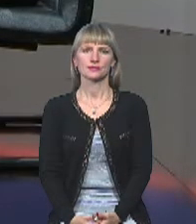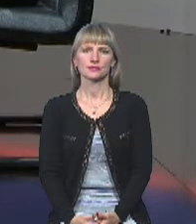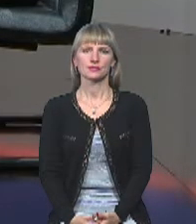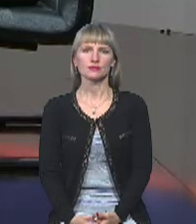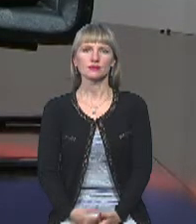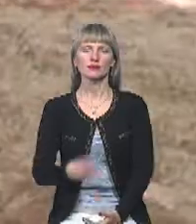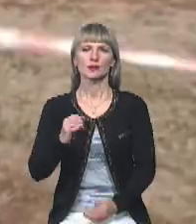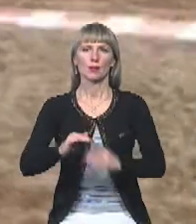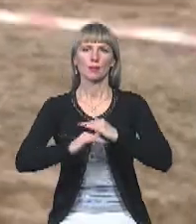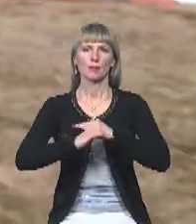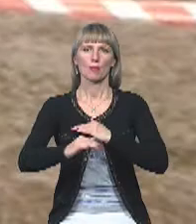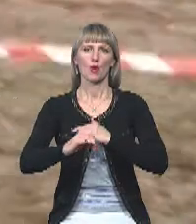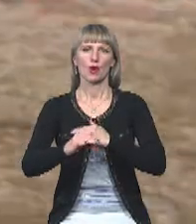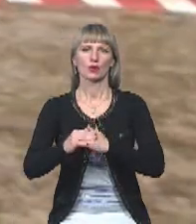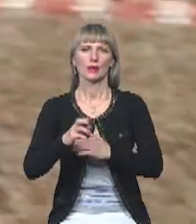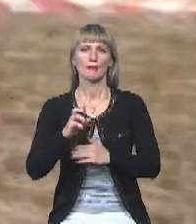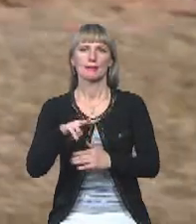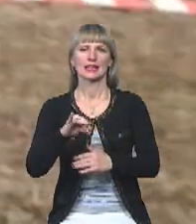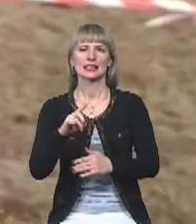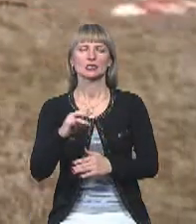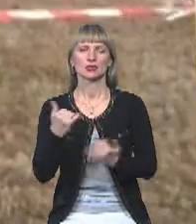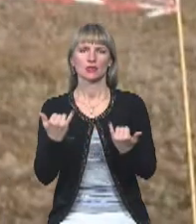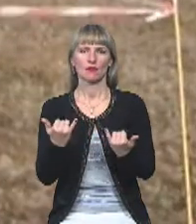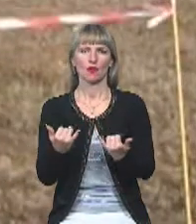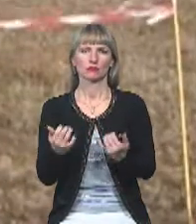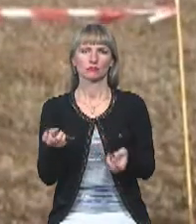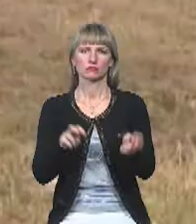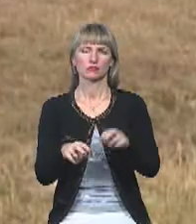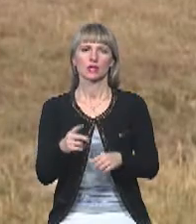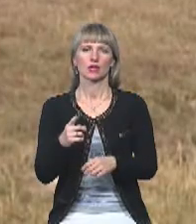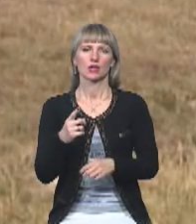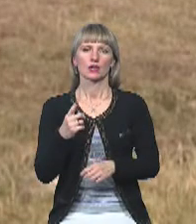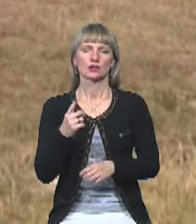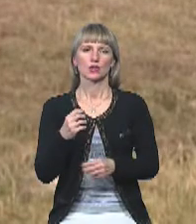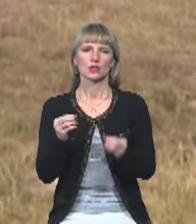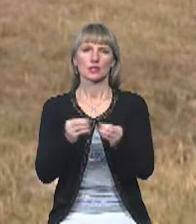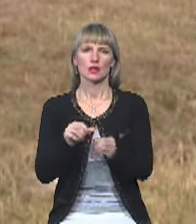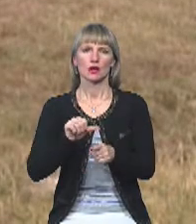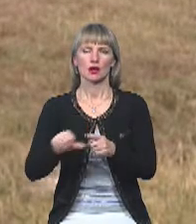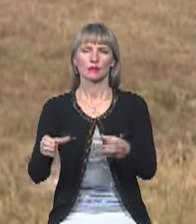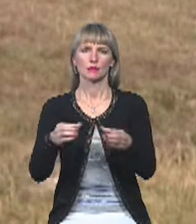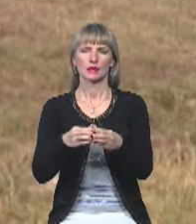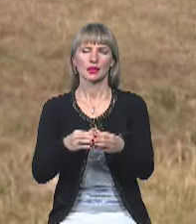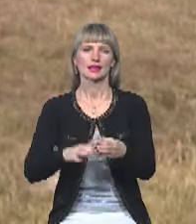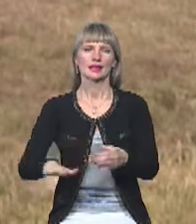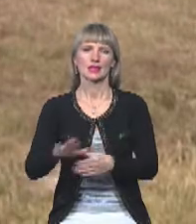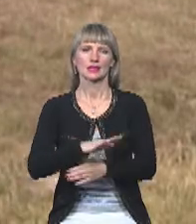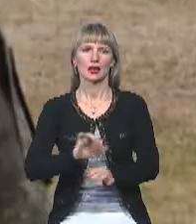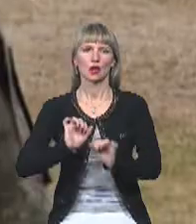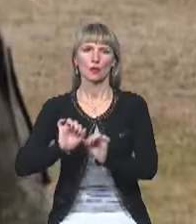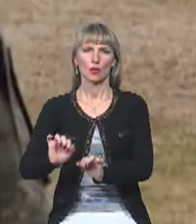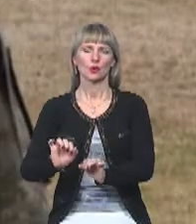На полігоні Близнюки сьогодні зібралось близько 150 резервістів 110-ї окремої бригади територіальної